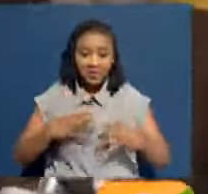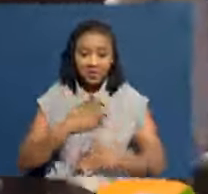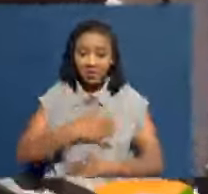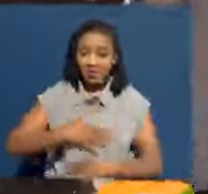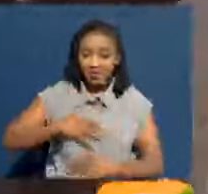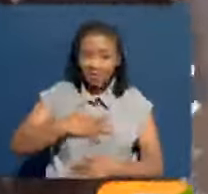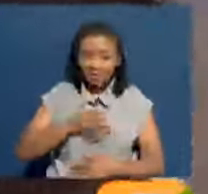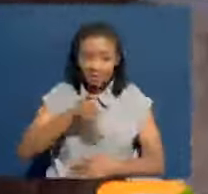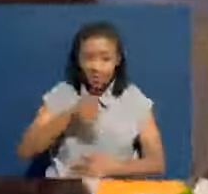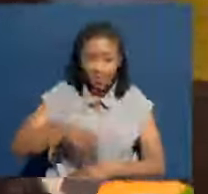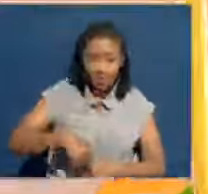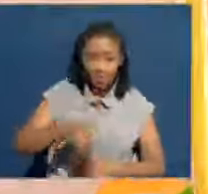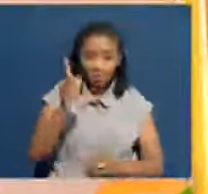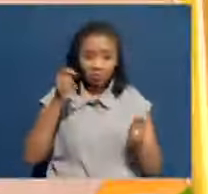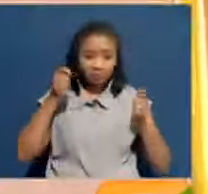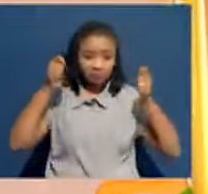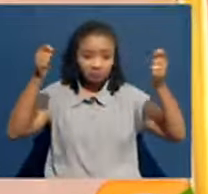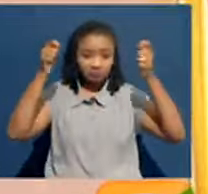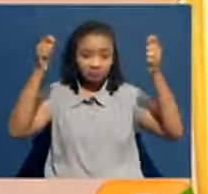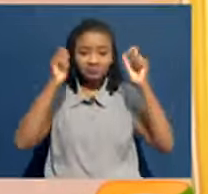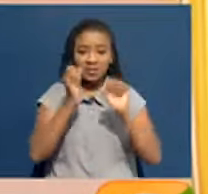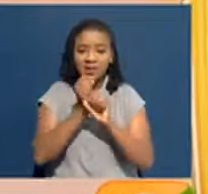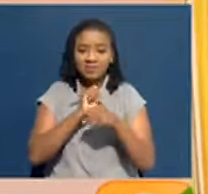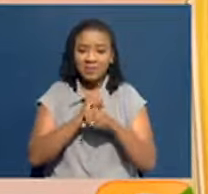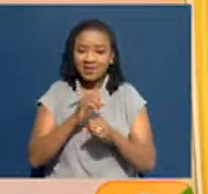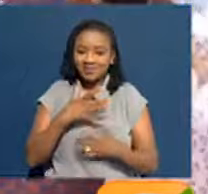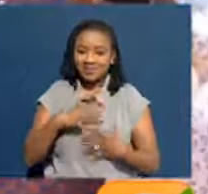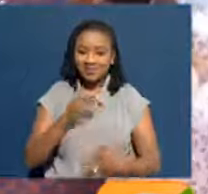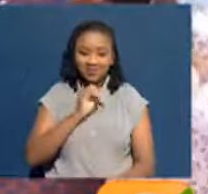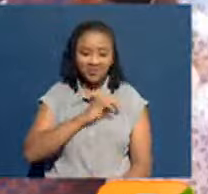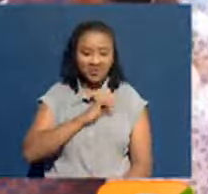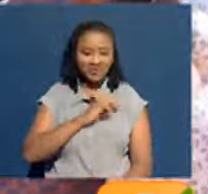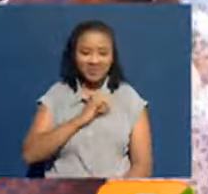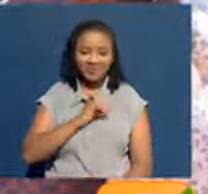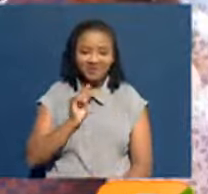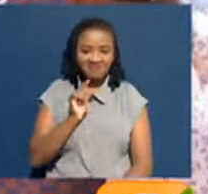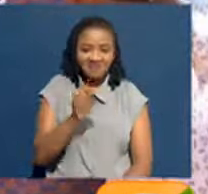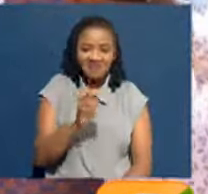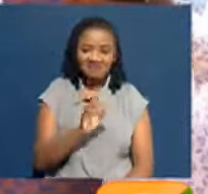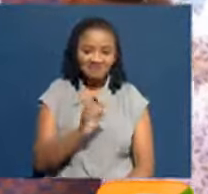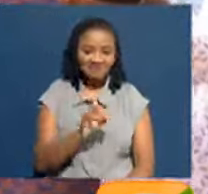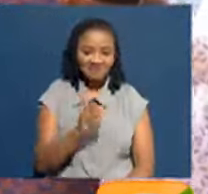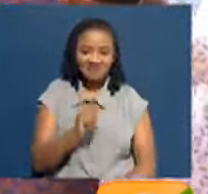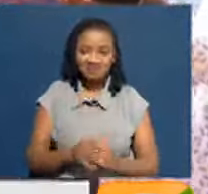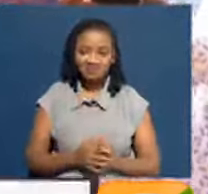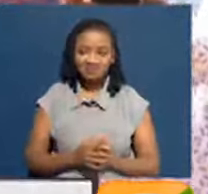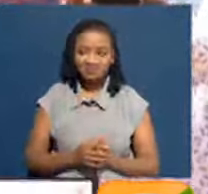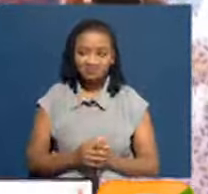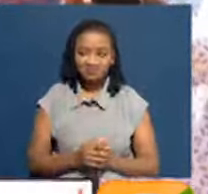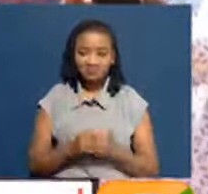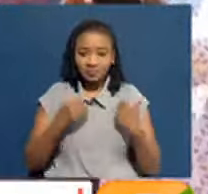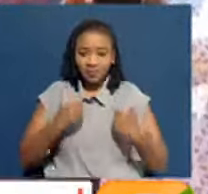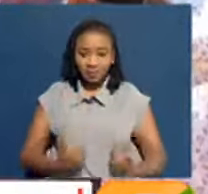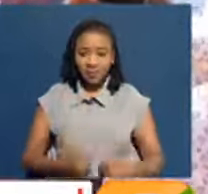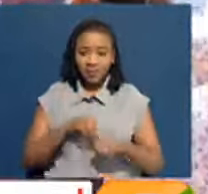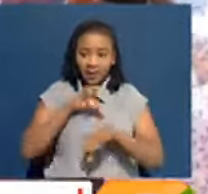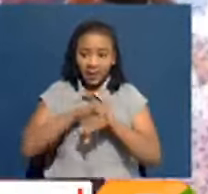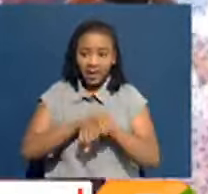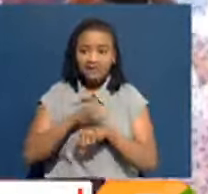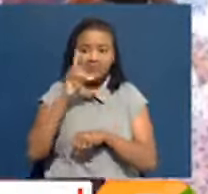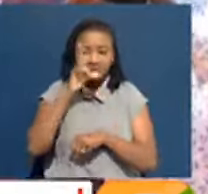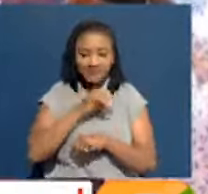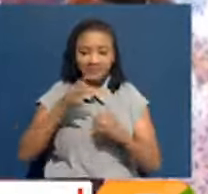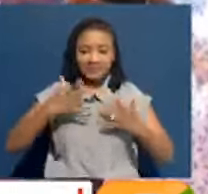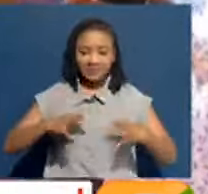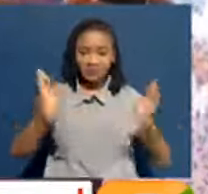maandamano hayo ya Azimio yaliwafukuza wawekezaji nchini. Nimepata watu wawekezaji. Nimepata watu ambao wanataka